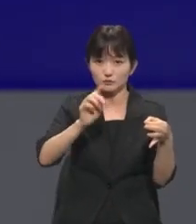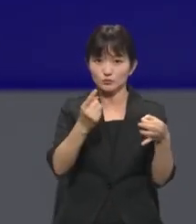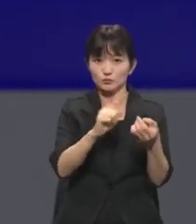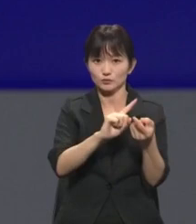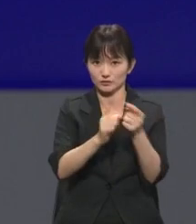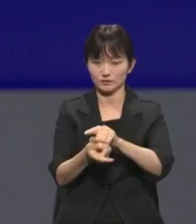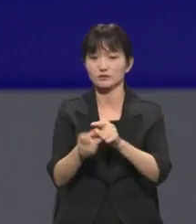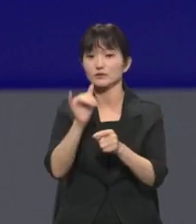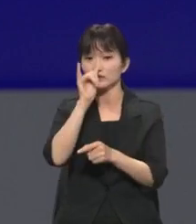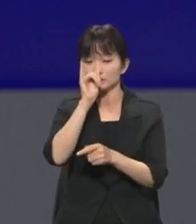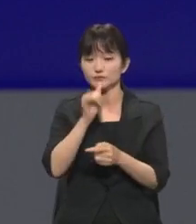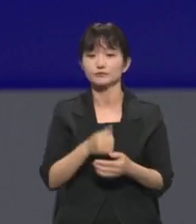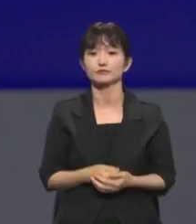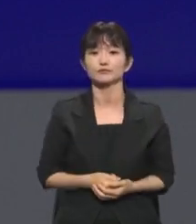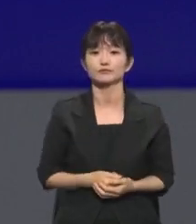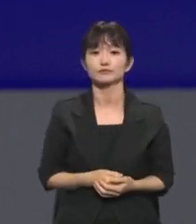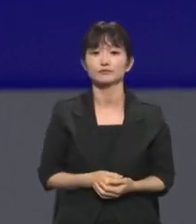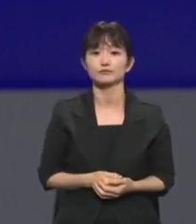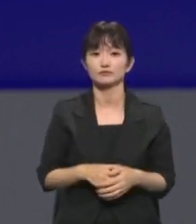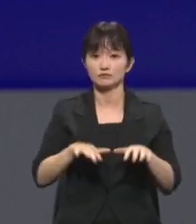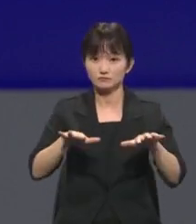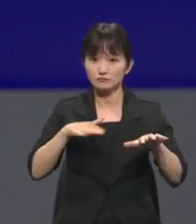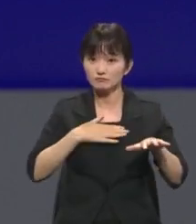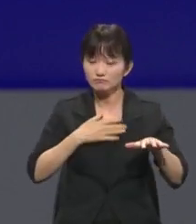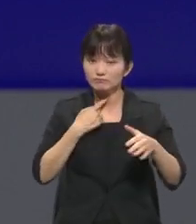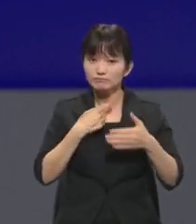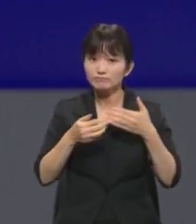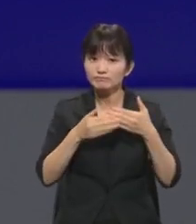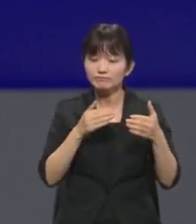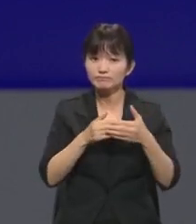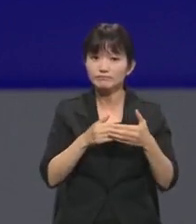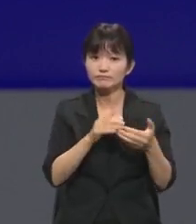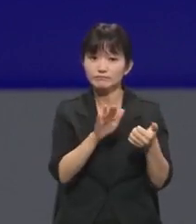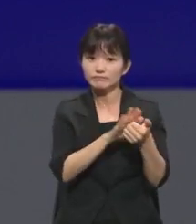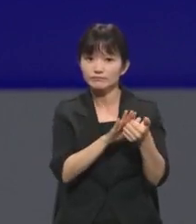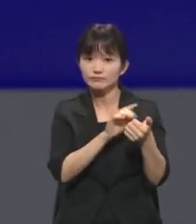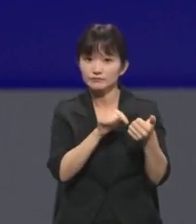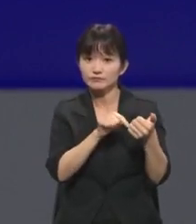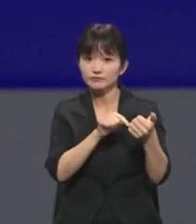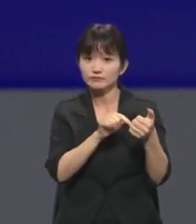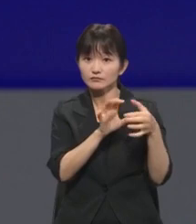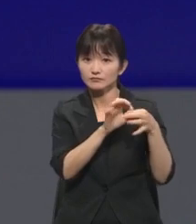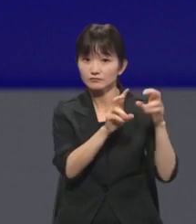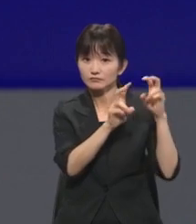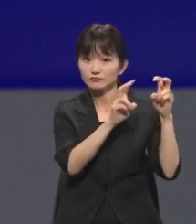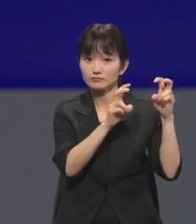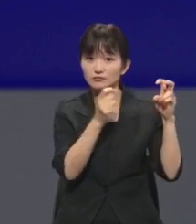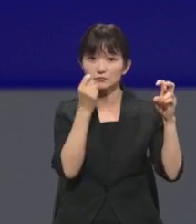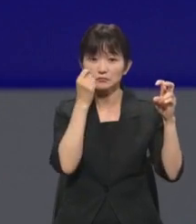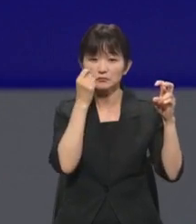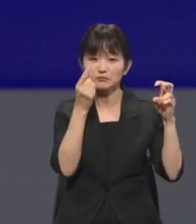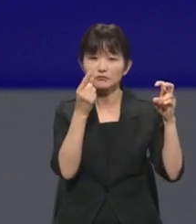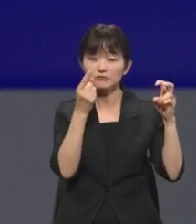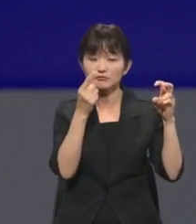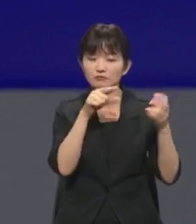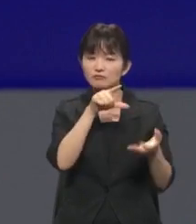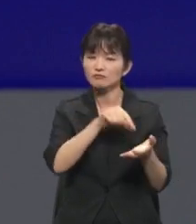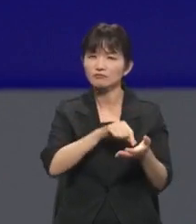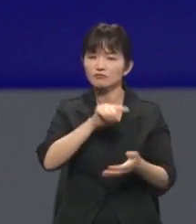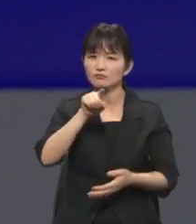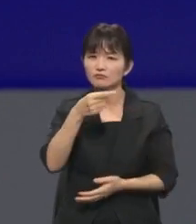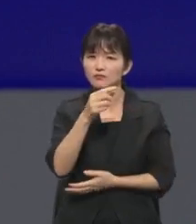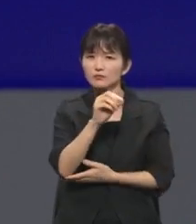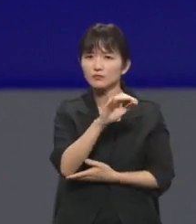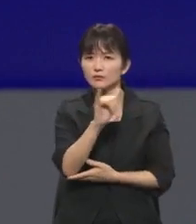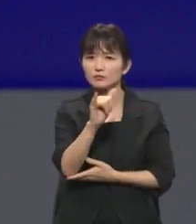수밖에 없다는 지적도 나옵니다. 당장 오늘 제가 체험해본 이 애플리케이션 서비스만 해도 해당 업체에서 밝히기로는 매달 약 100만 명에